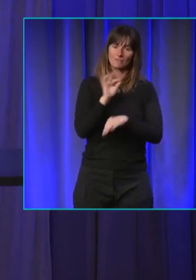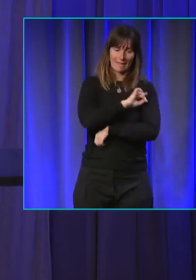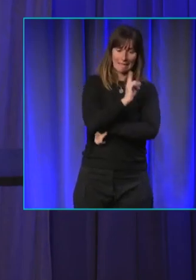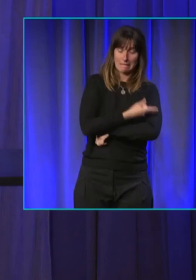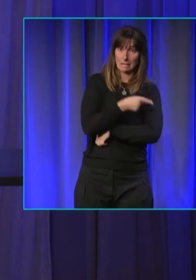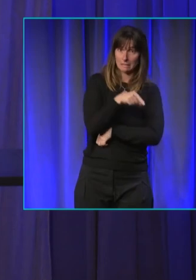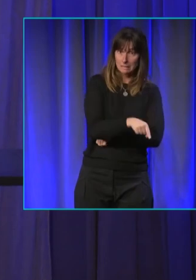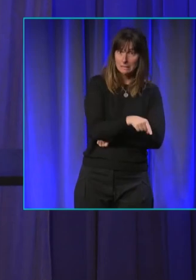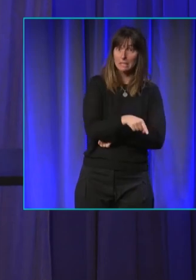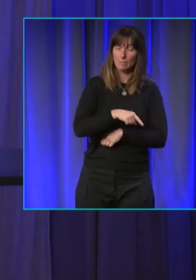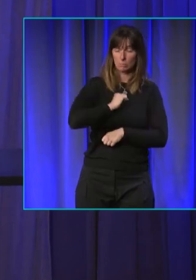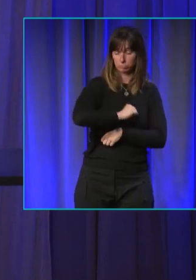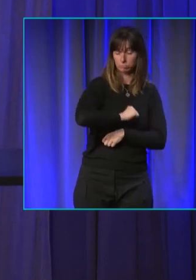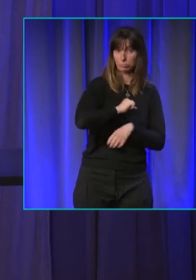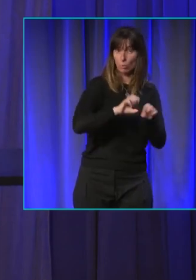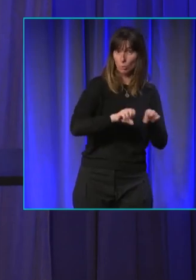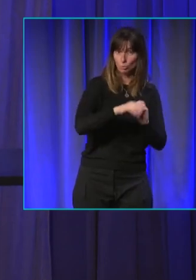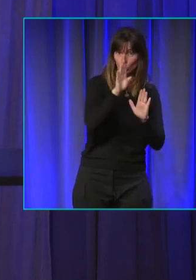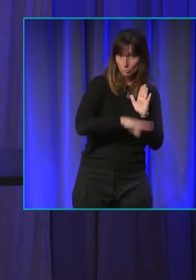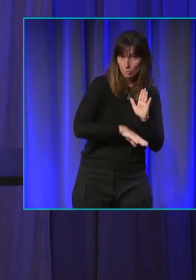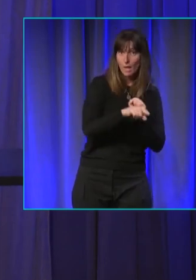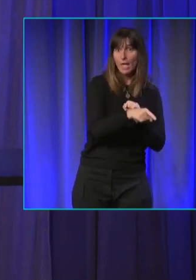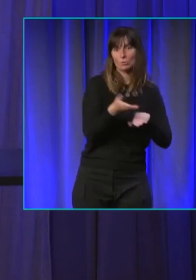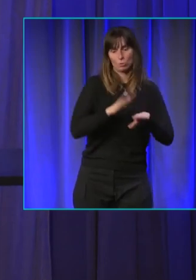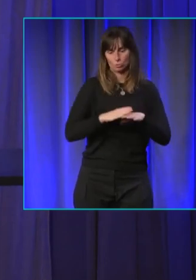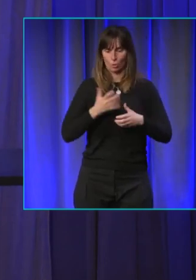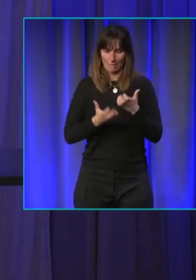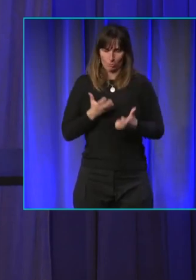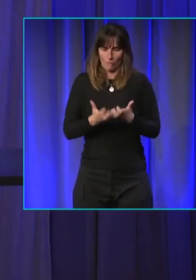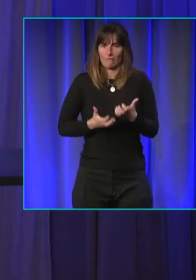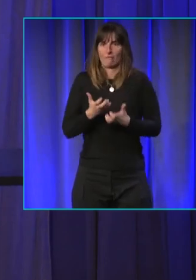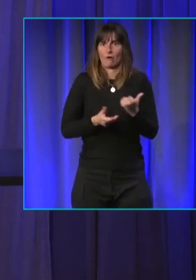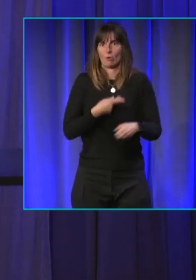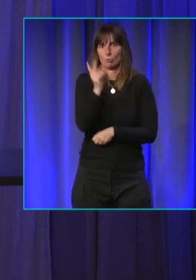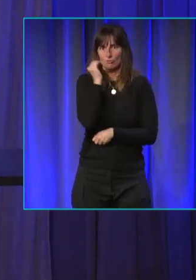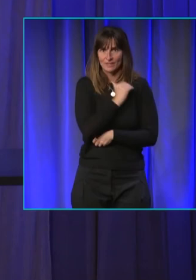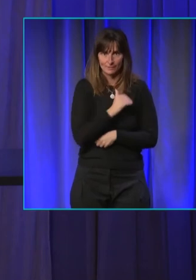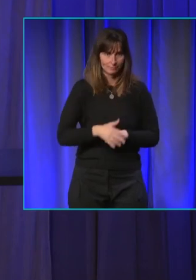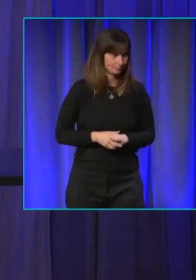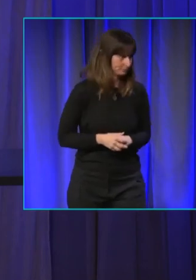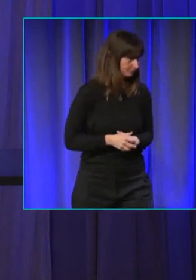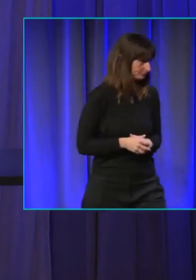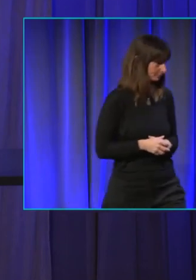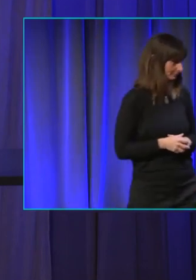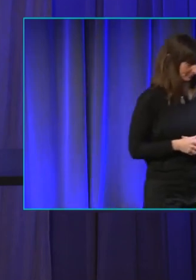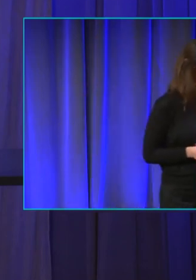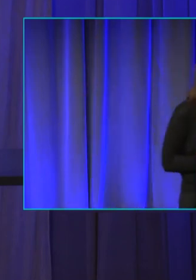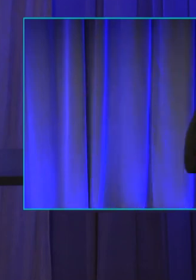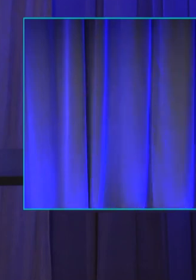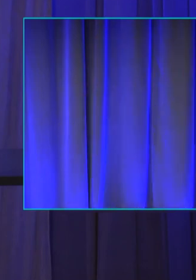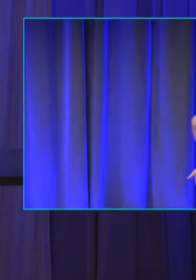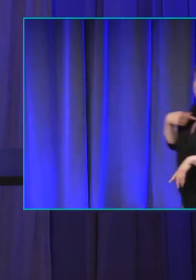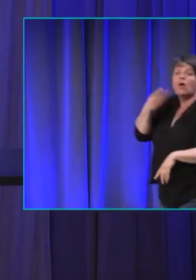son rendement étant plus faible, ben, il va produire beaucoup plus vite de la chaleur. Donc il produit plus de la chaleur et en plus, sa surface